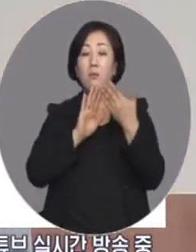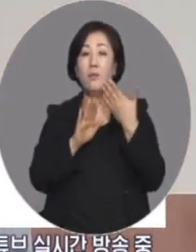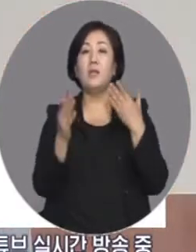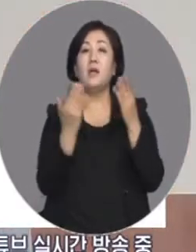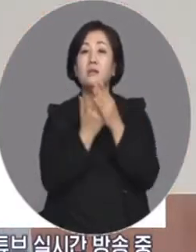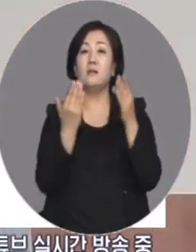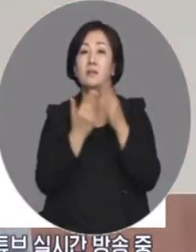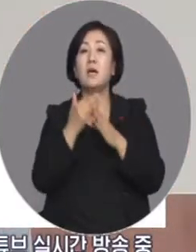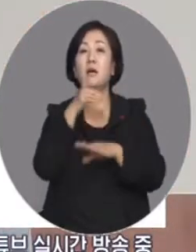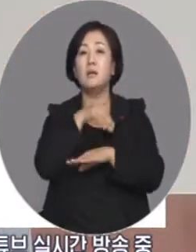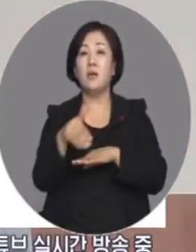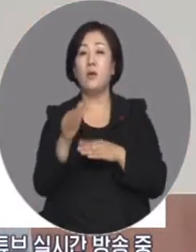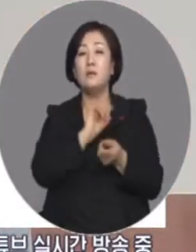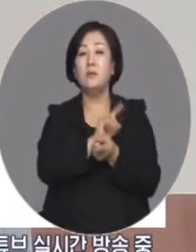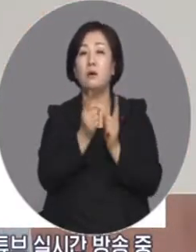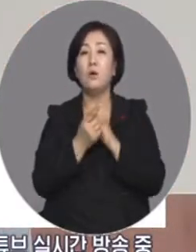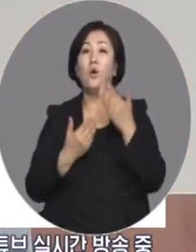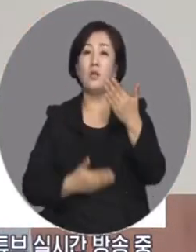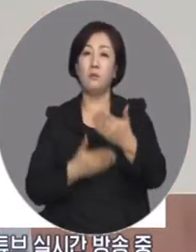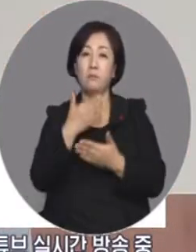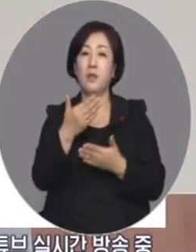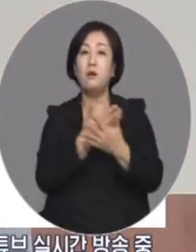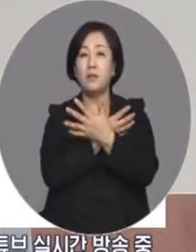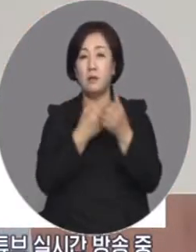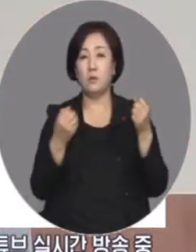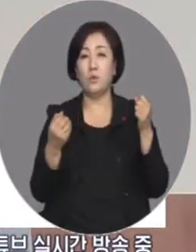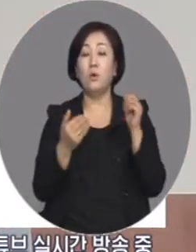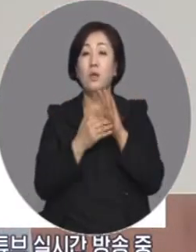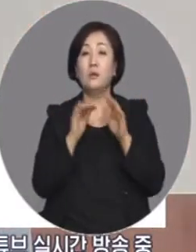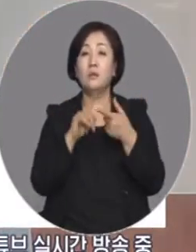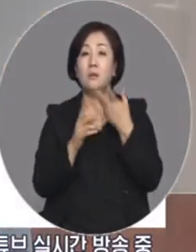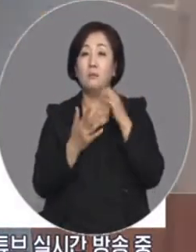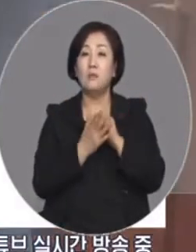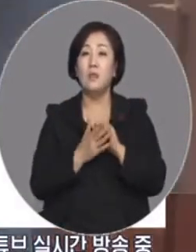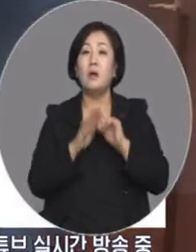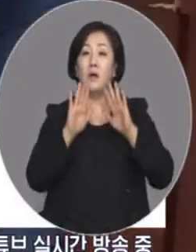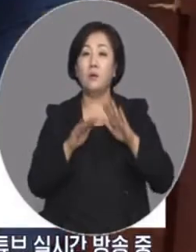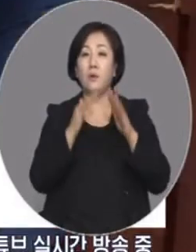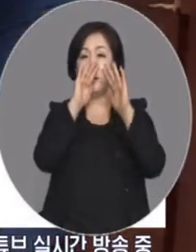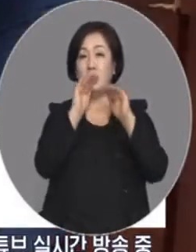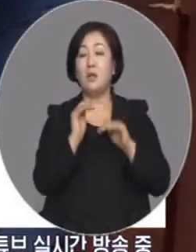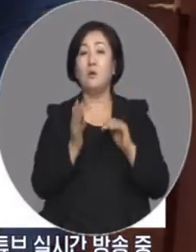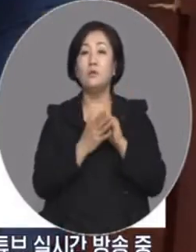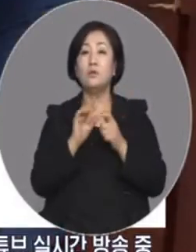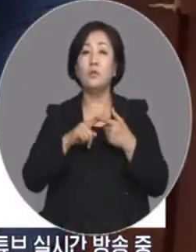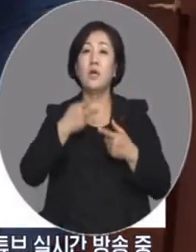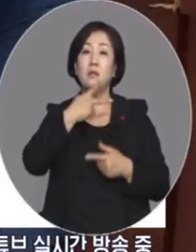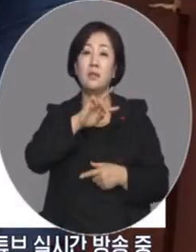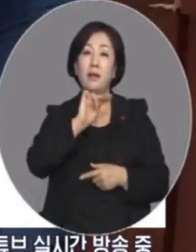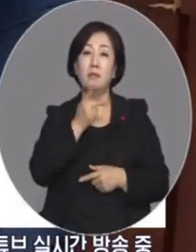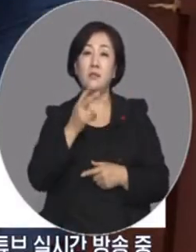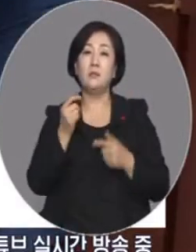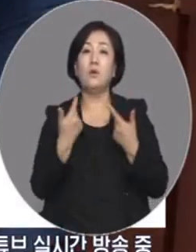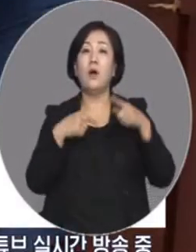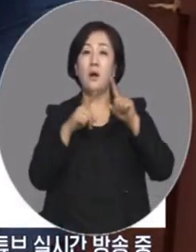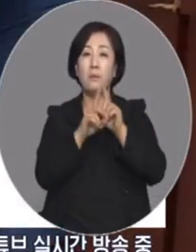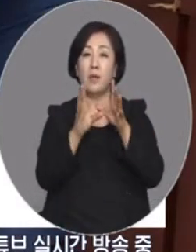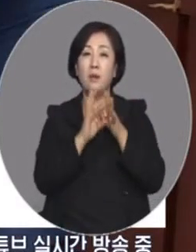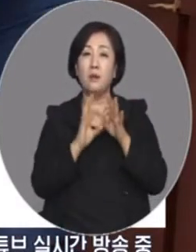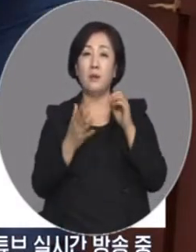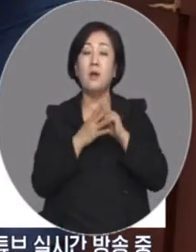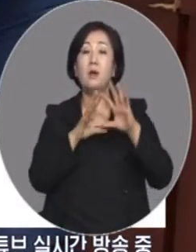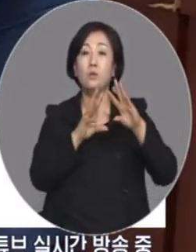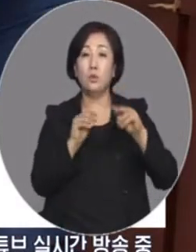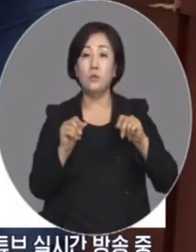성장 전략을 위한 협력을 약속했습니다 이번 양해각서 체결로 세진 중공업과 계열사가 보유하고 있는